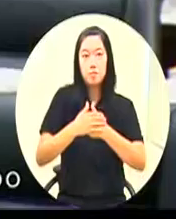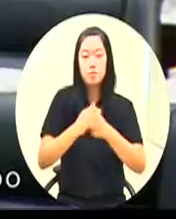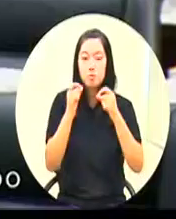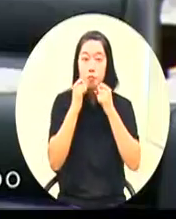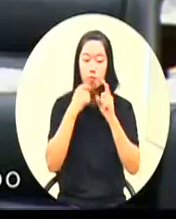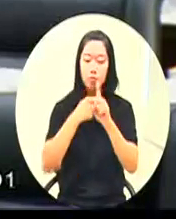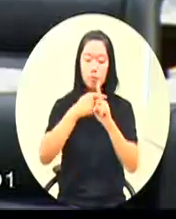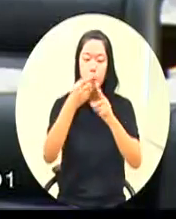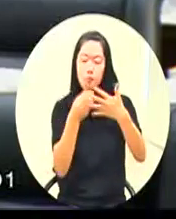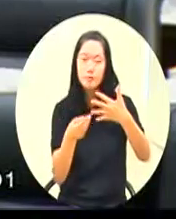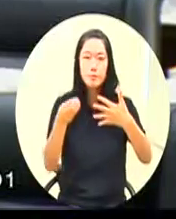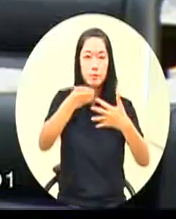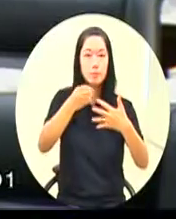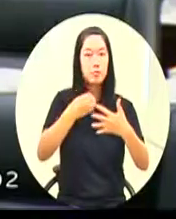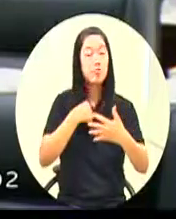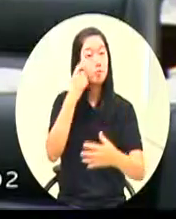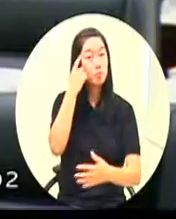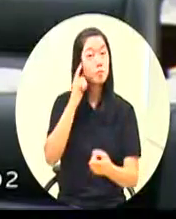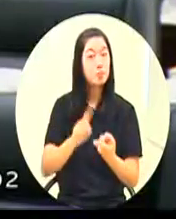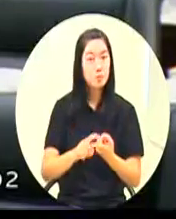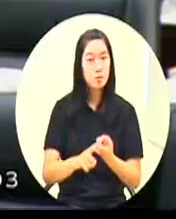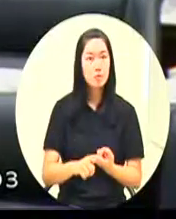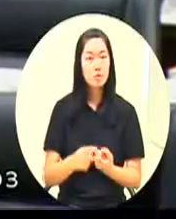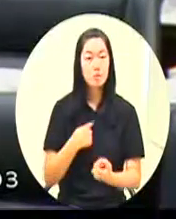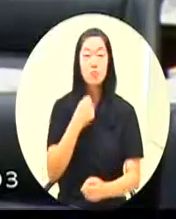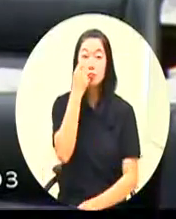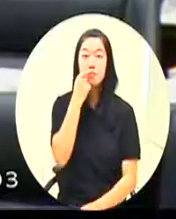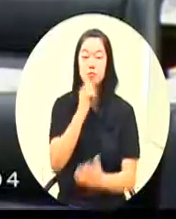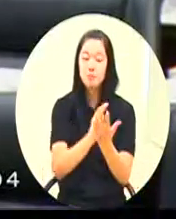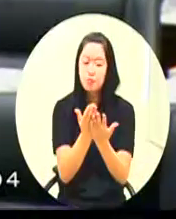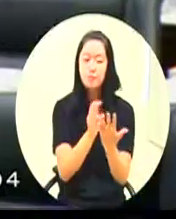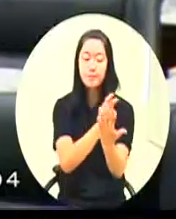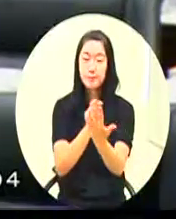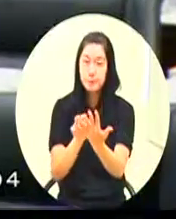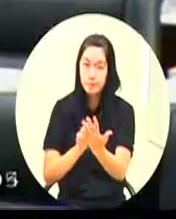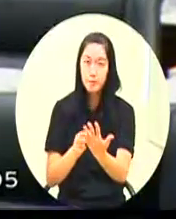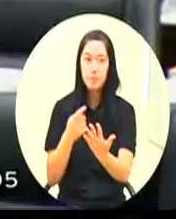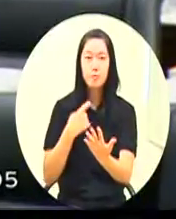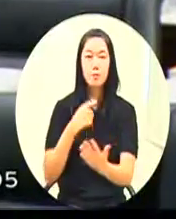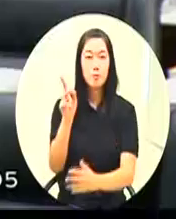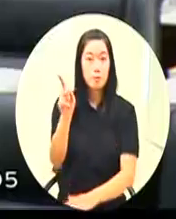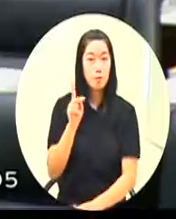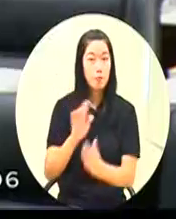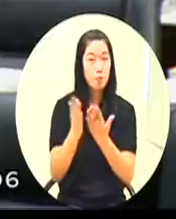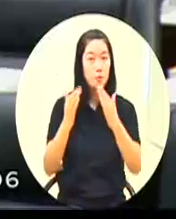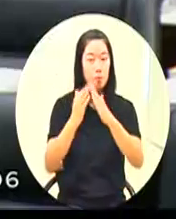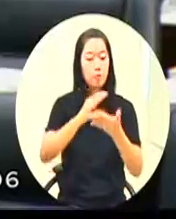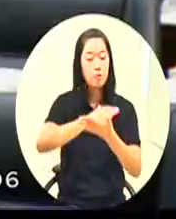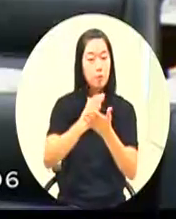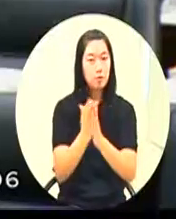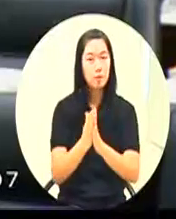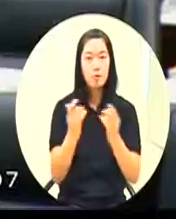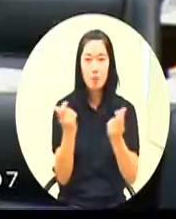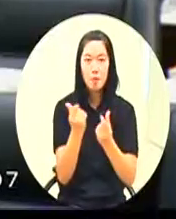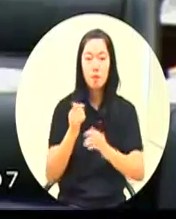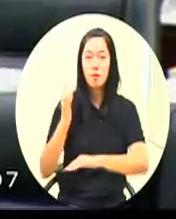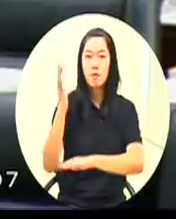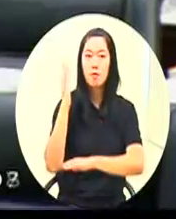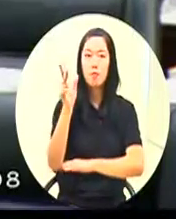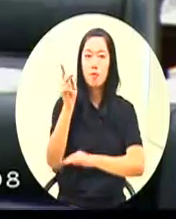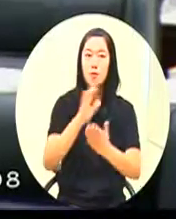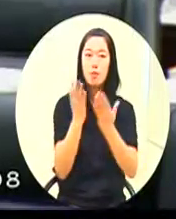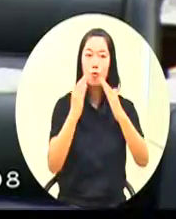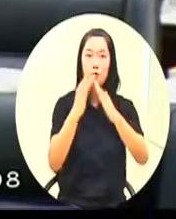的活动。我个人觉得，因为我很喜欢看书，我也喜欢去图书馆，我也很喜欢去社教馆等等，包括仕途总馆我也常